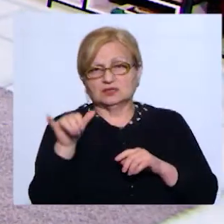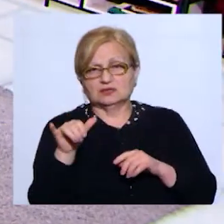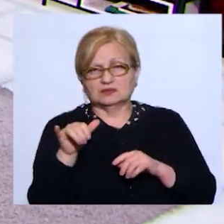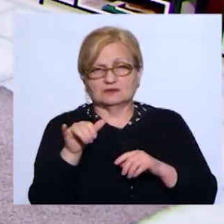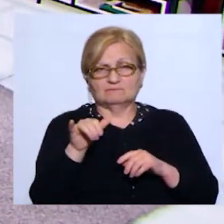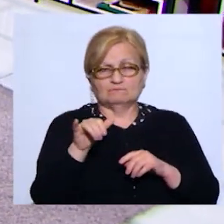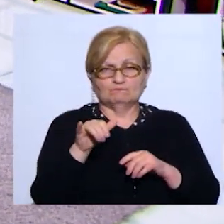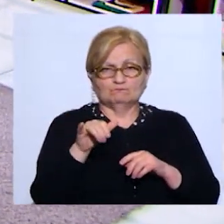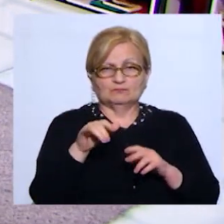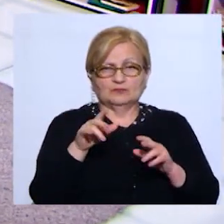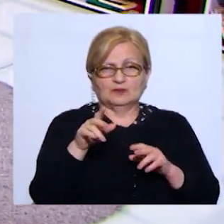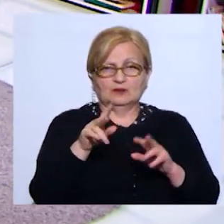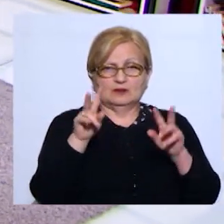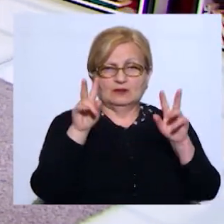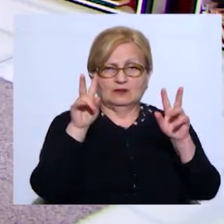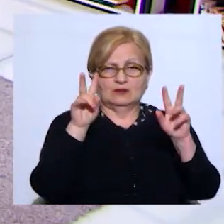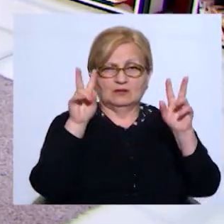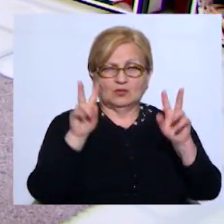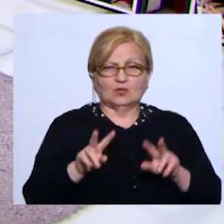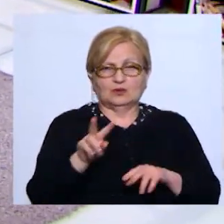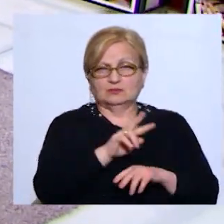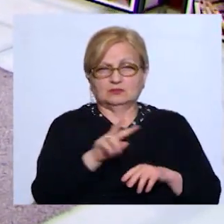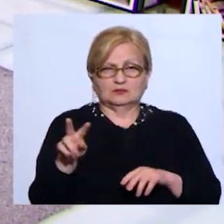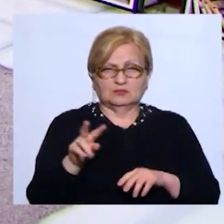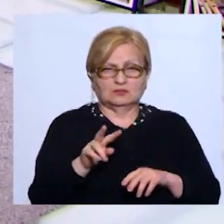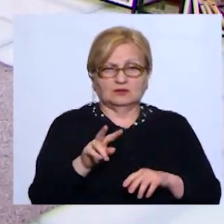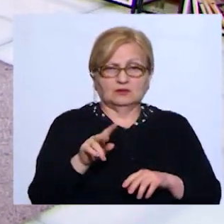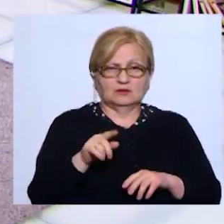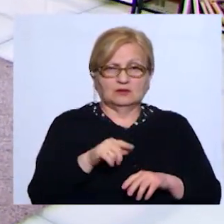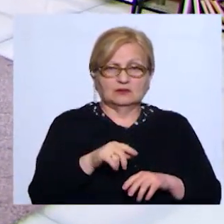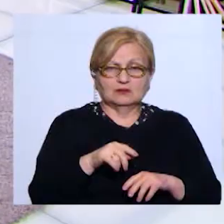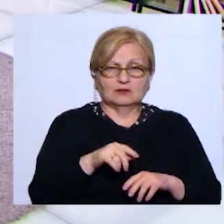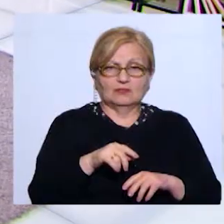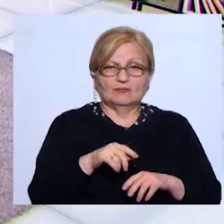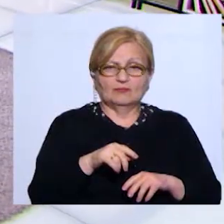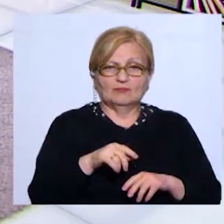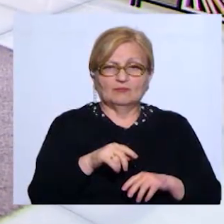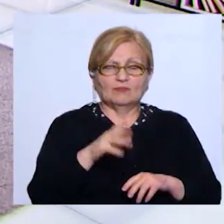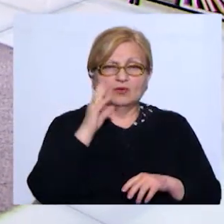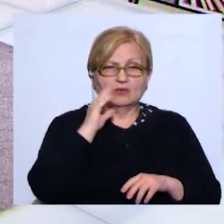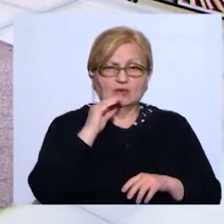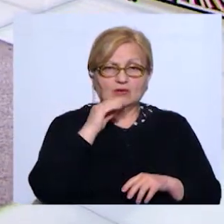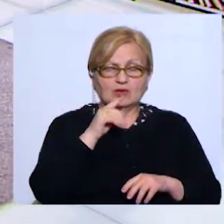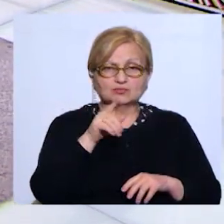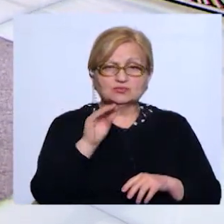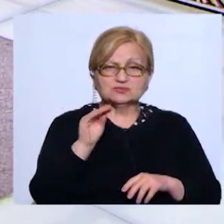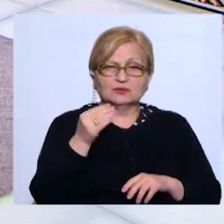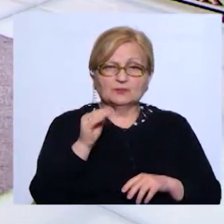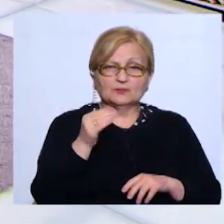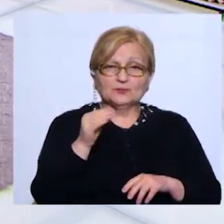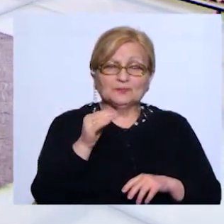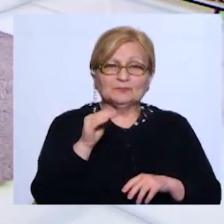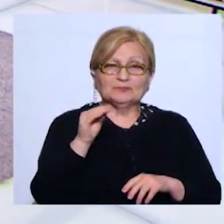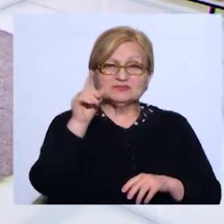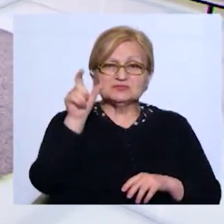x-ი ჰორიზონტალურად, ჰორიზონტალურ ღერძში ესაბამება y-ი ვერტიკალურს, მაგრამ როცა ფიზიკოსები ამუშავებენ,